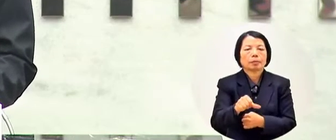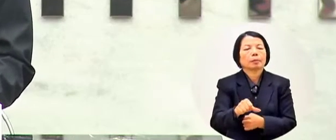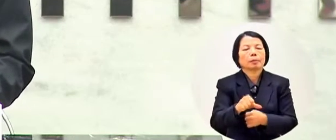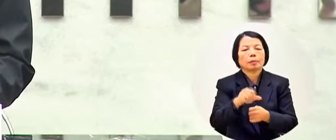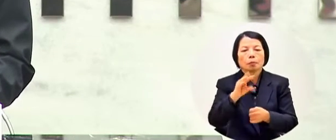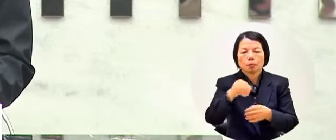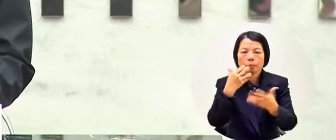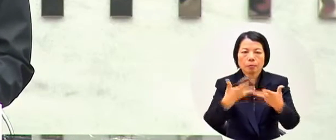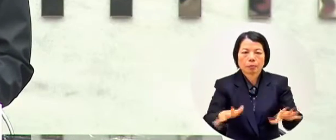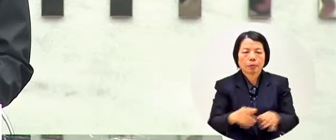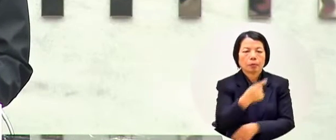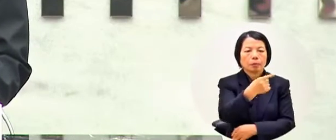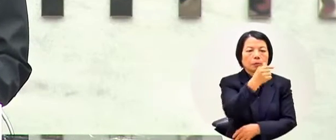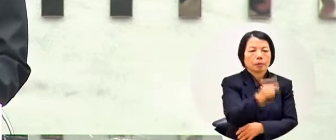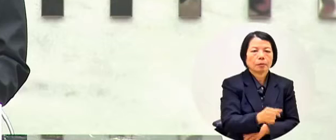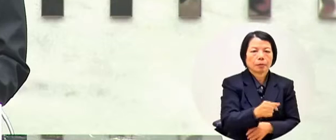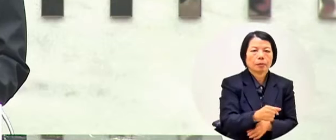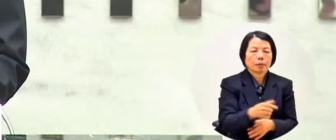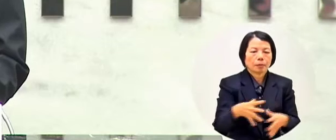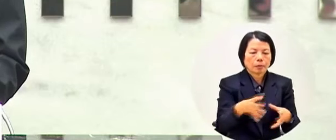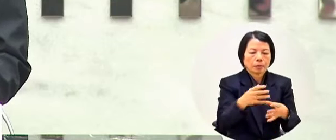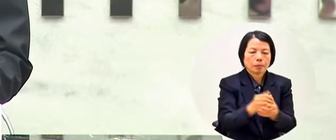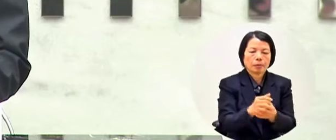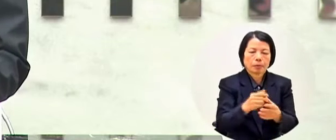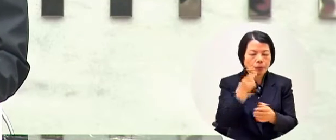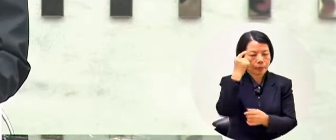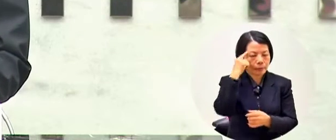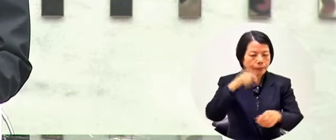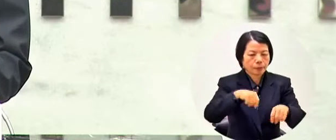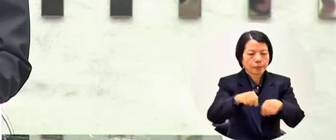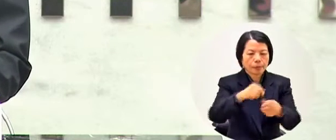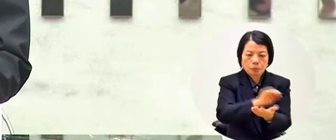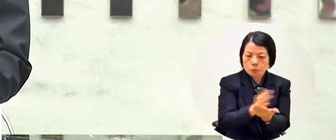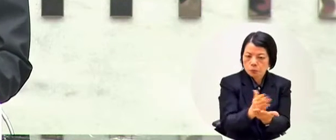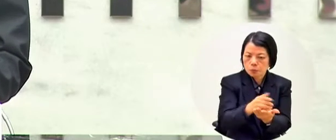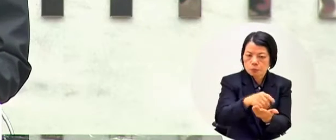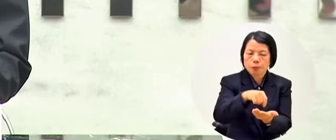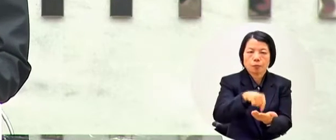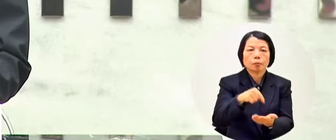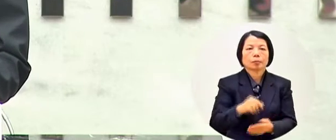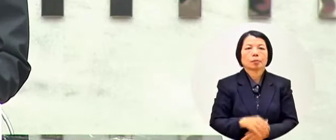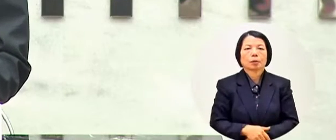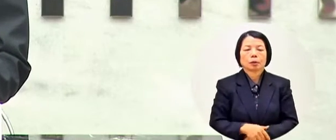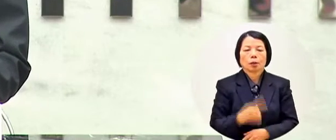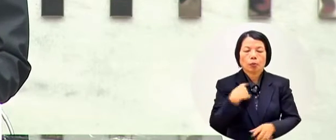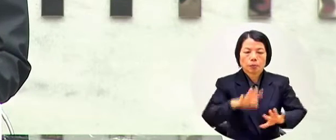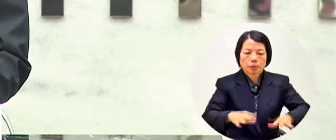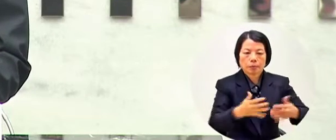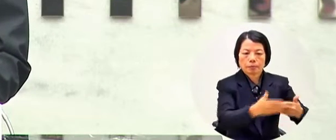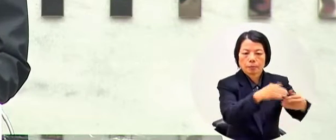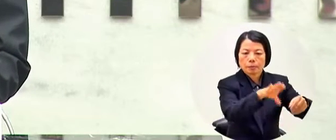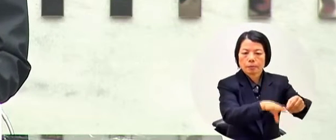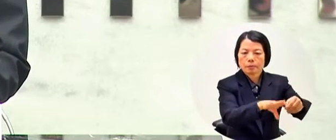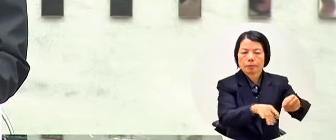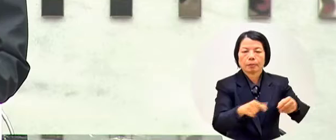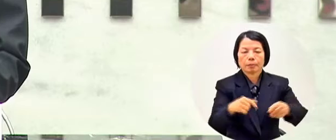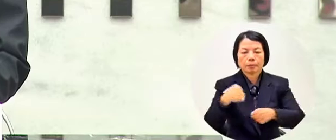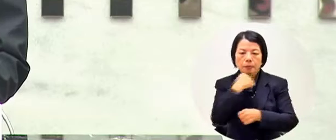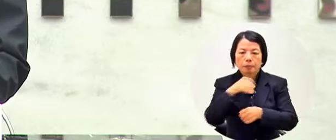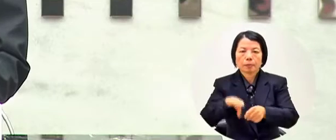及1亿元新台币的合作意向书。今年截至2月底，销往南南合作区的农渔产品